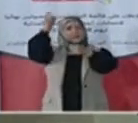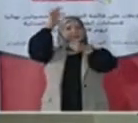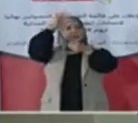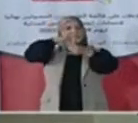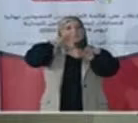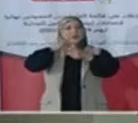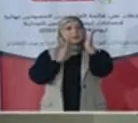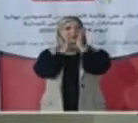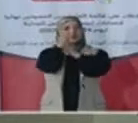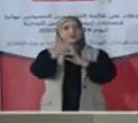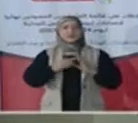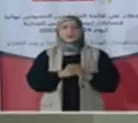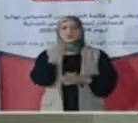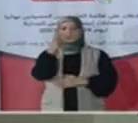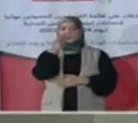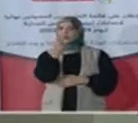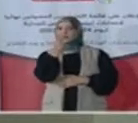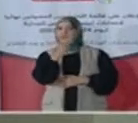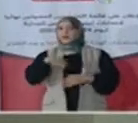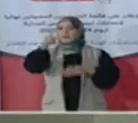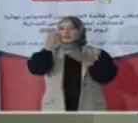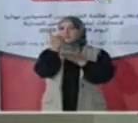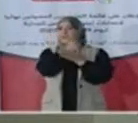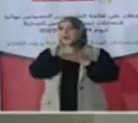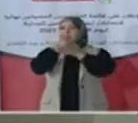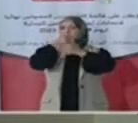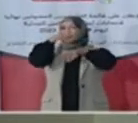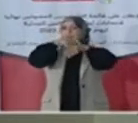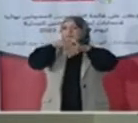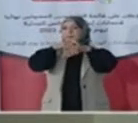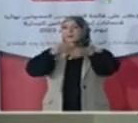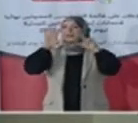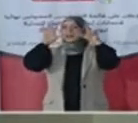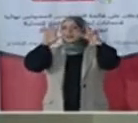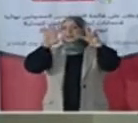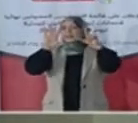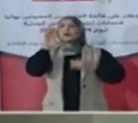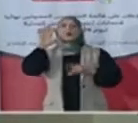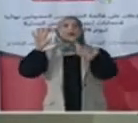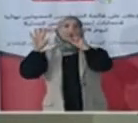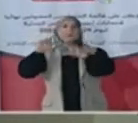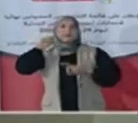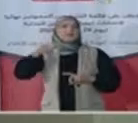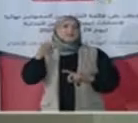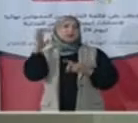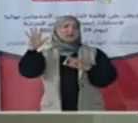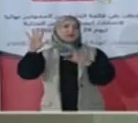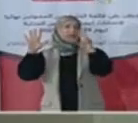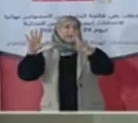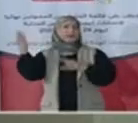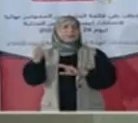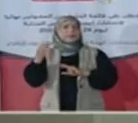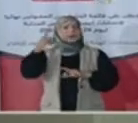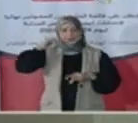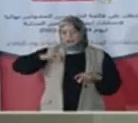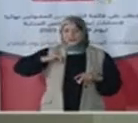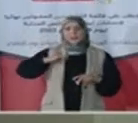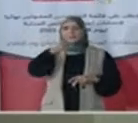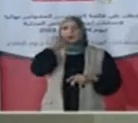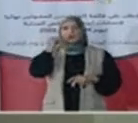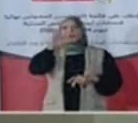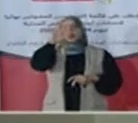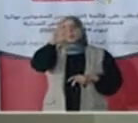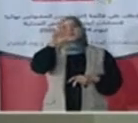بصفة مباشرة. تلاحظون التزكيات فيهم 36.8% تزكيات شبابية من الشباب دون 35